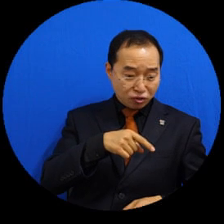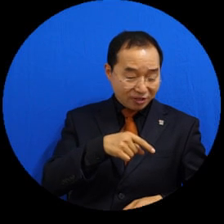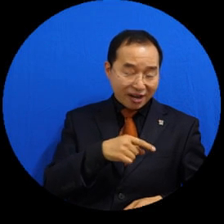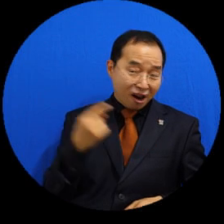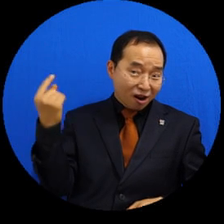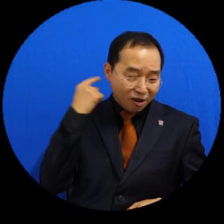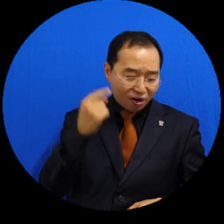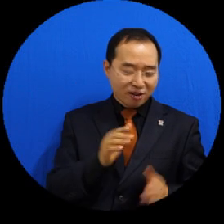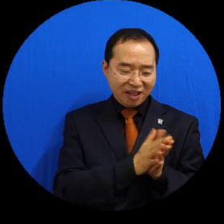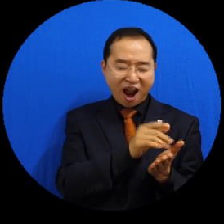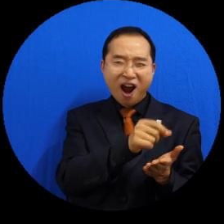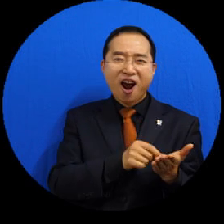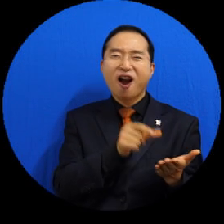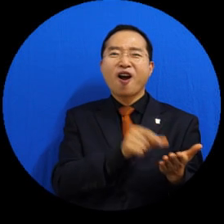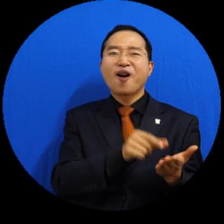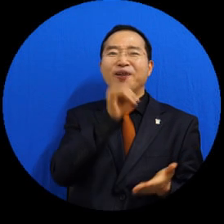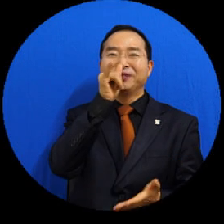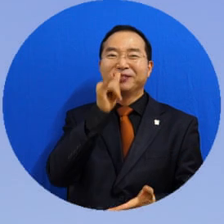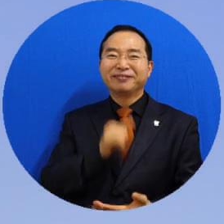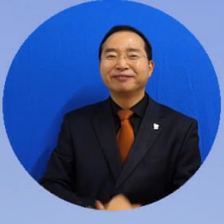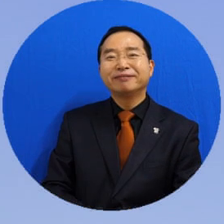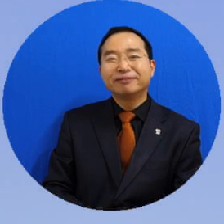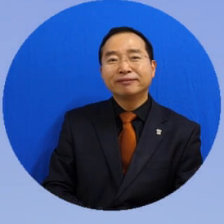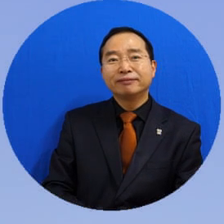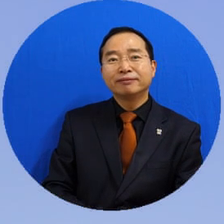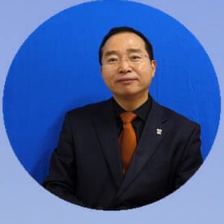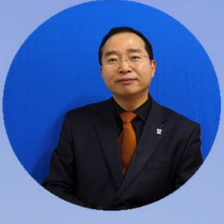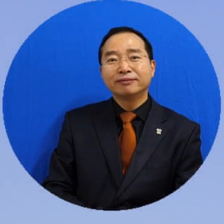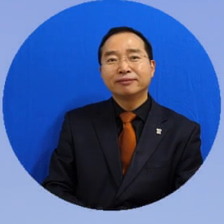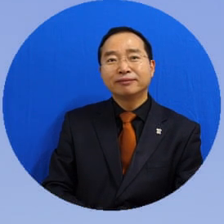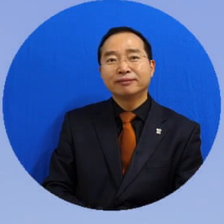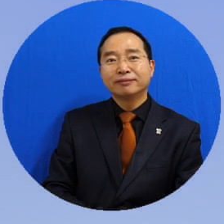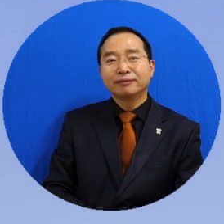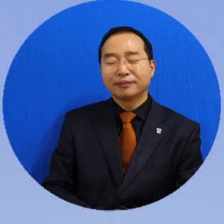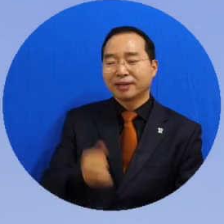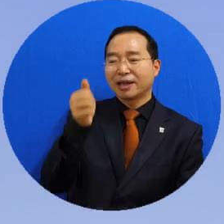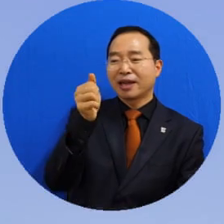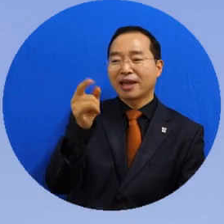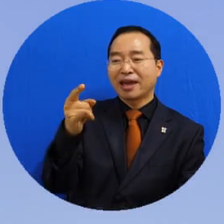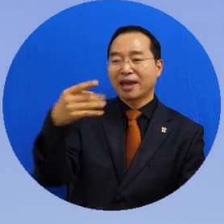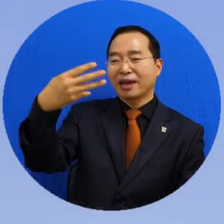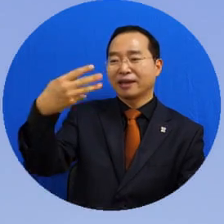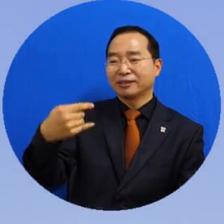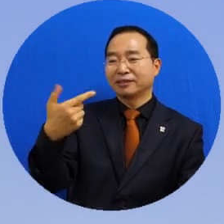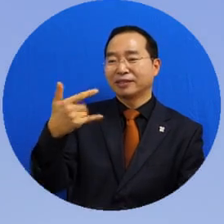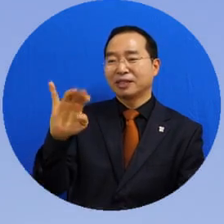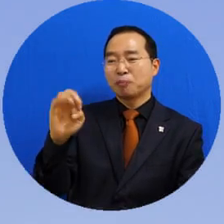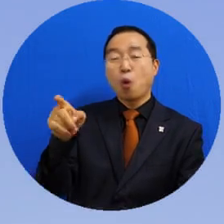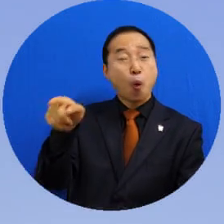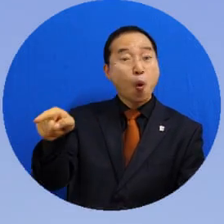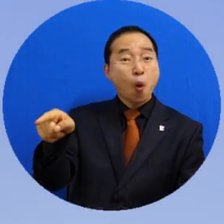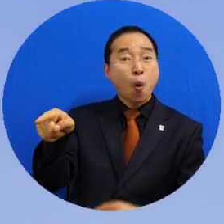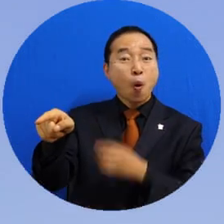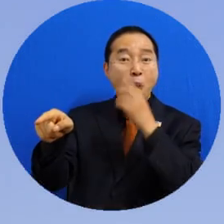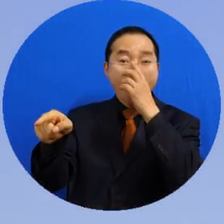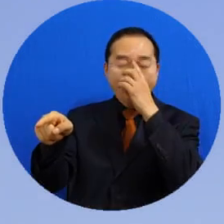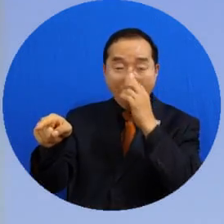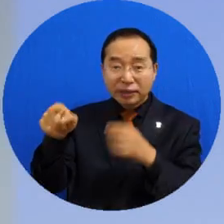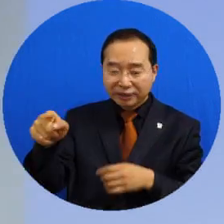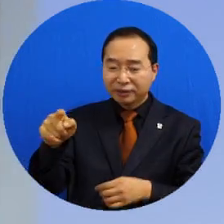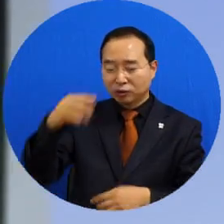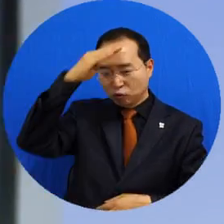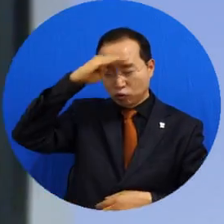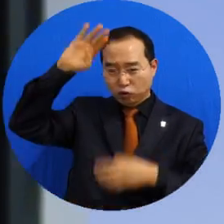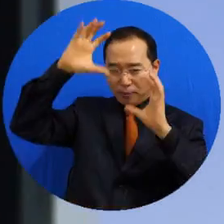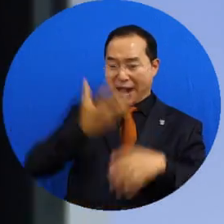백범일지. So it was a kind of experience. 저는 헤로니모를 통해서 코리안 디아스포라